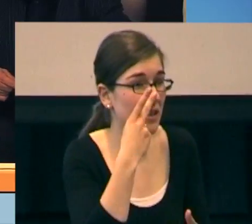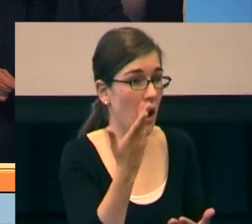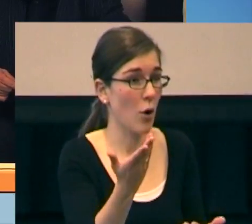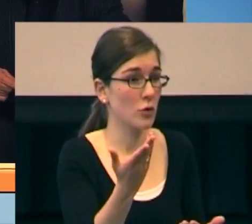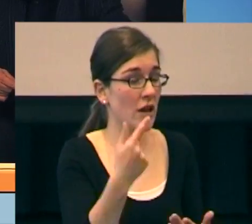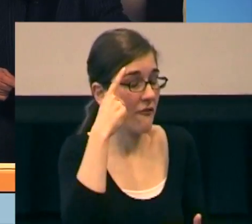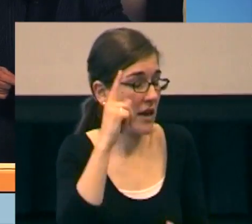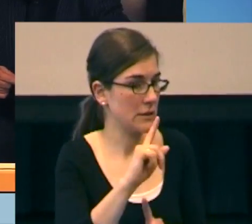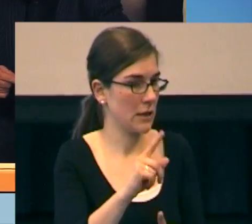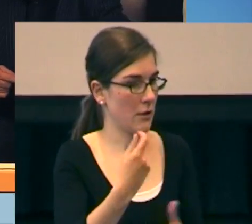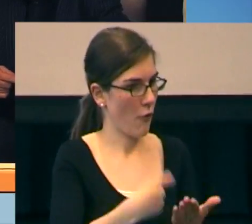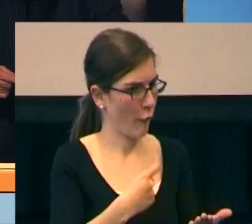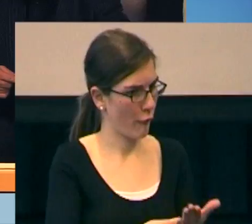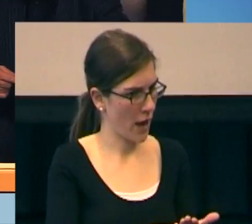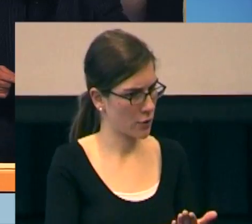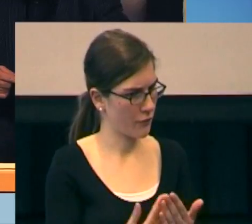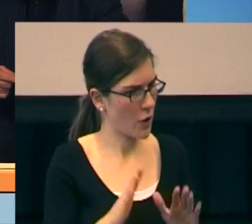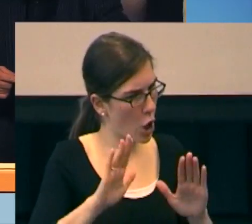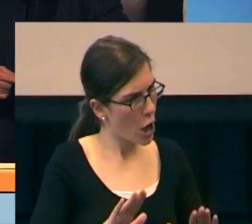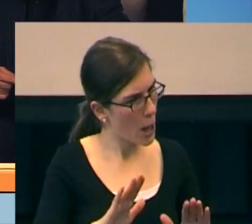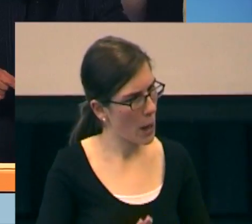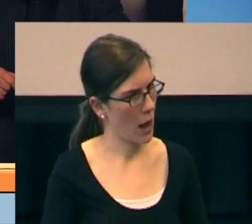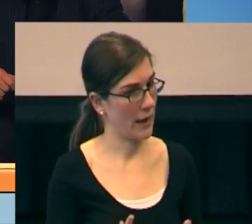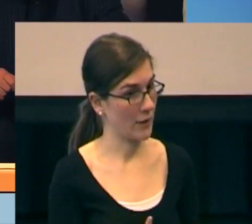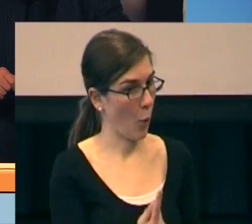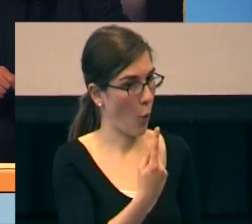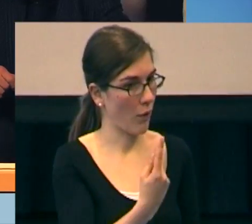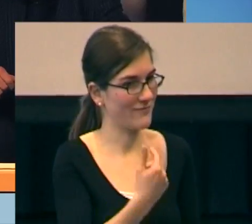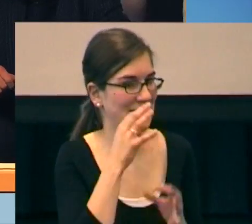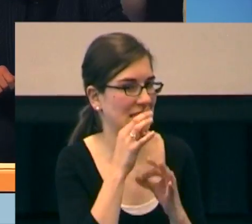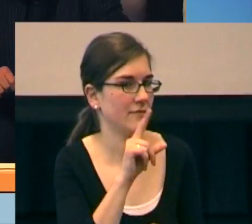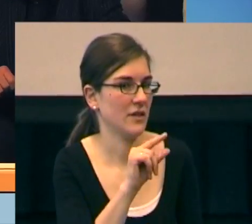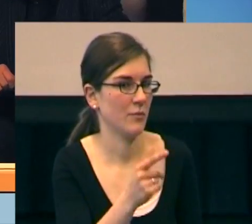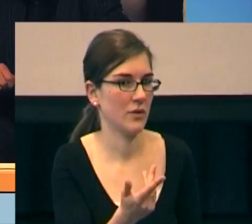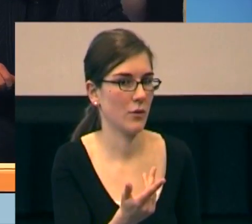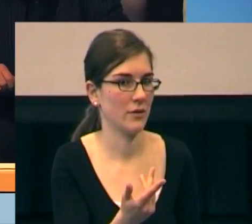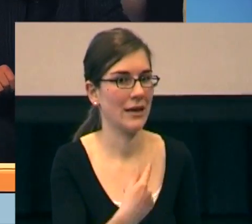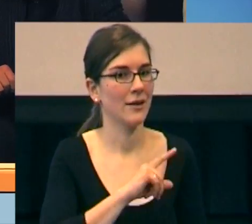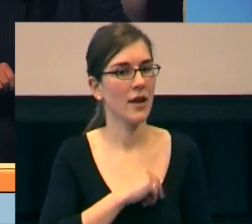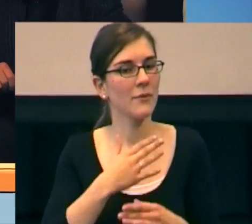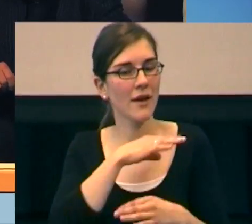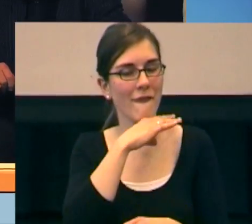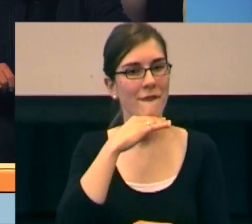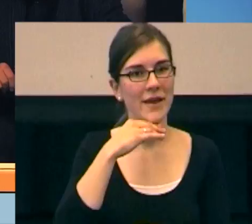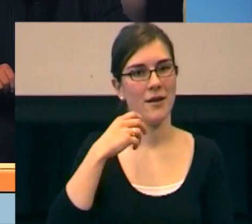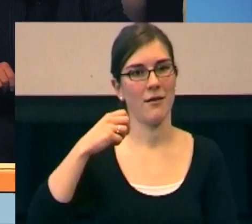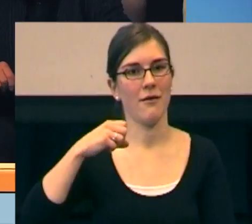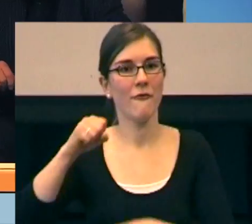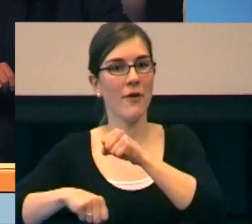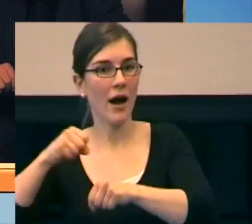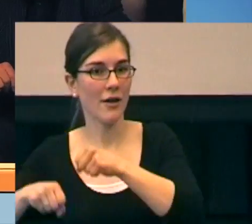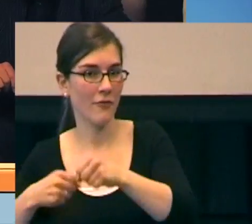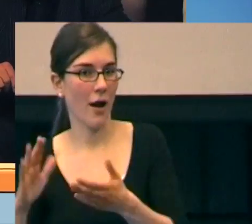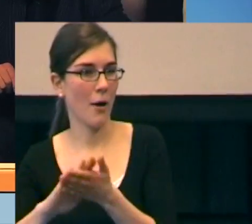weiß auch nicht was ein Wert der leicht erhöht ist tatsächlich bedeutet ich habe viele Fahrradfahrer bei mir in der Praxis die haben alle leicht erhöhte